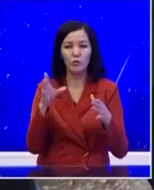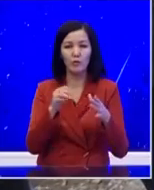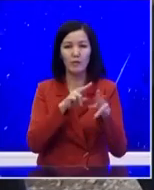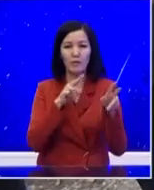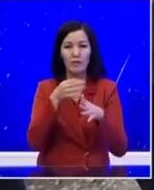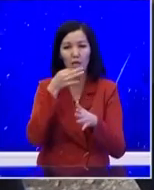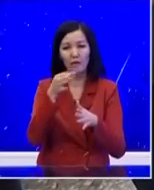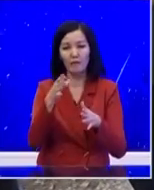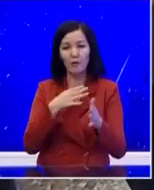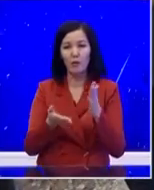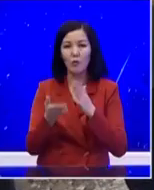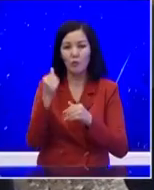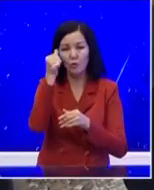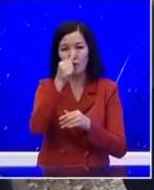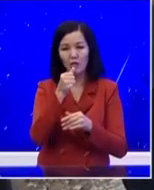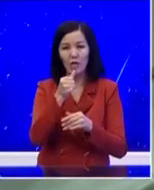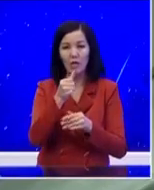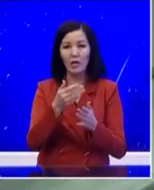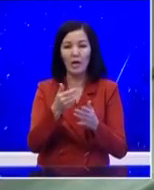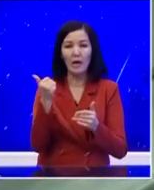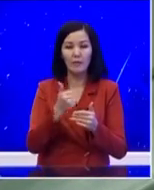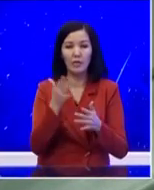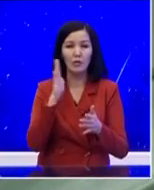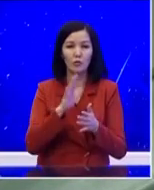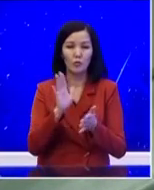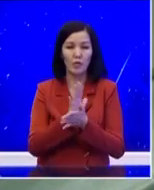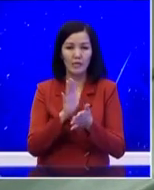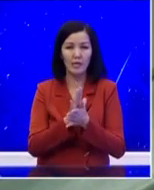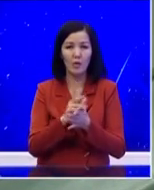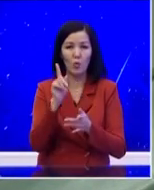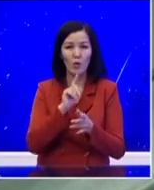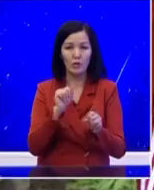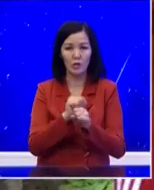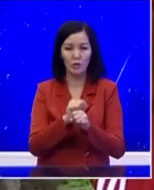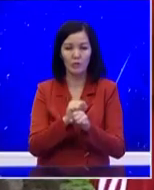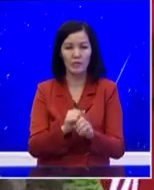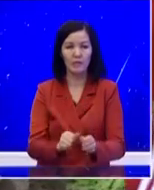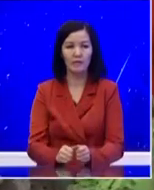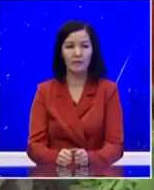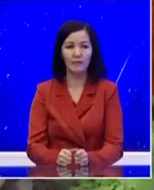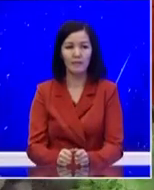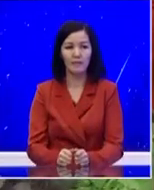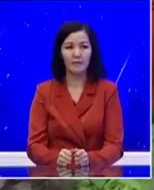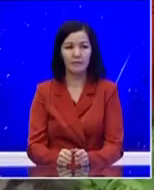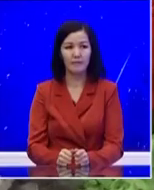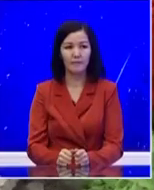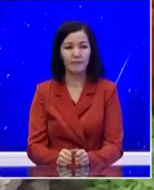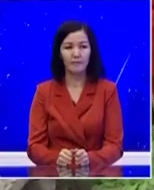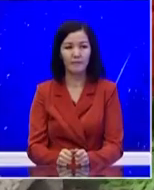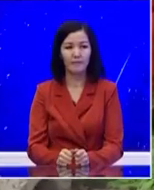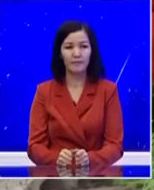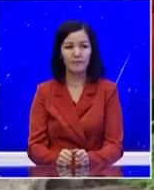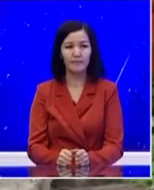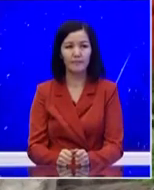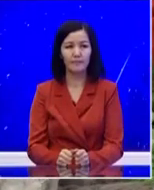Өткен аптада ауыз су ластанғандықтан жаңа тұрмысқа келетін су құбырын уақытша жауып тастаған. Хотите, да, мы тоже хотели, да. Но это,